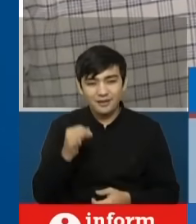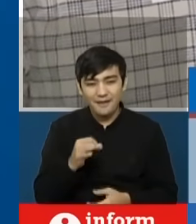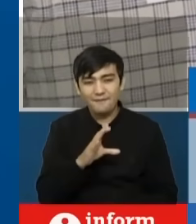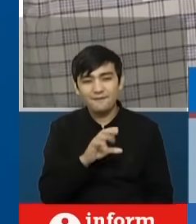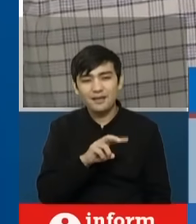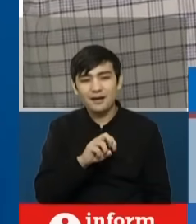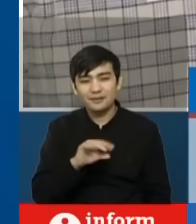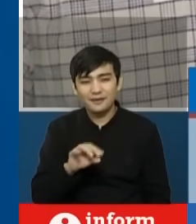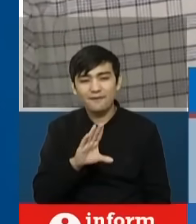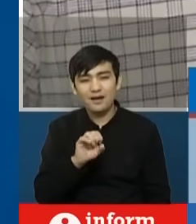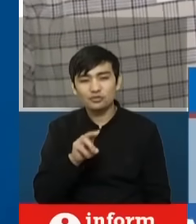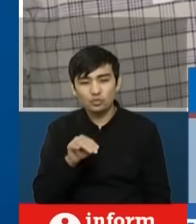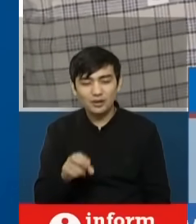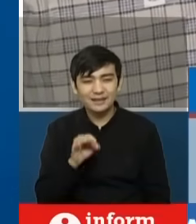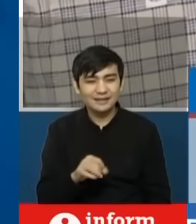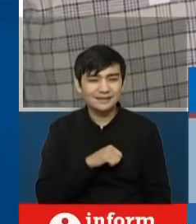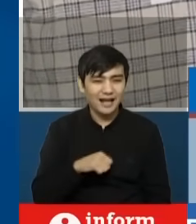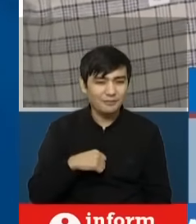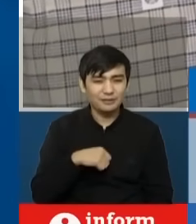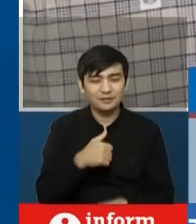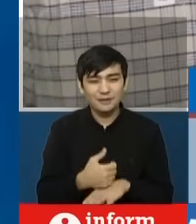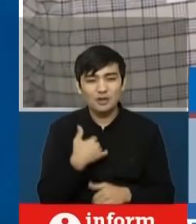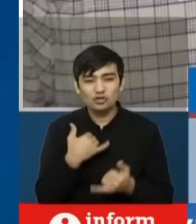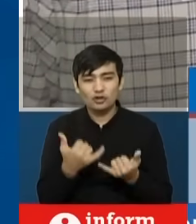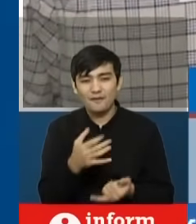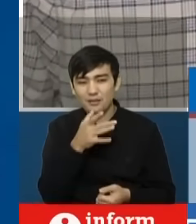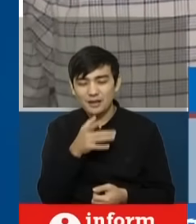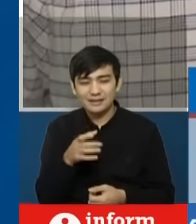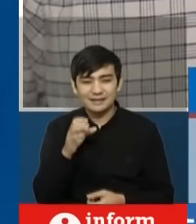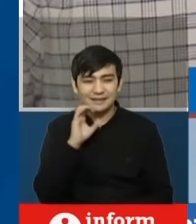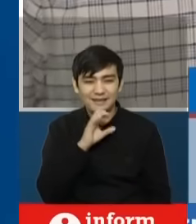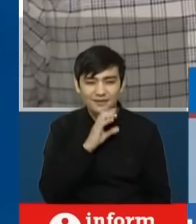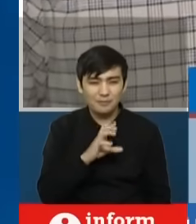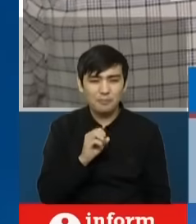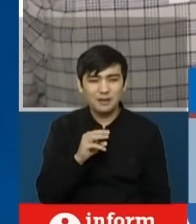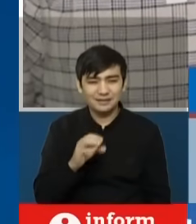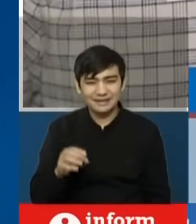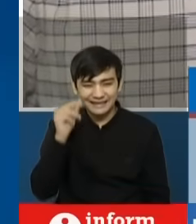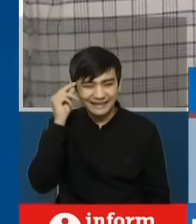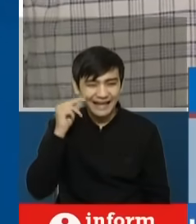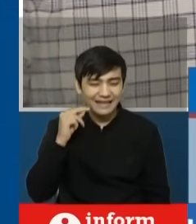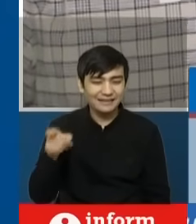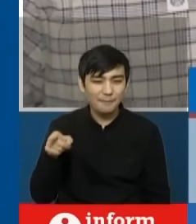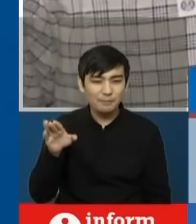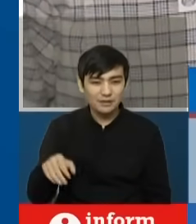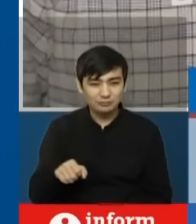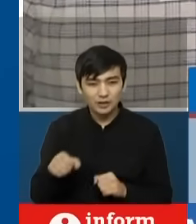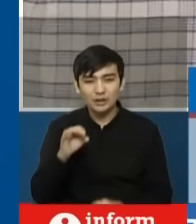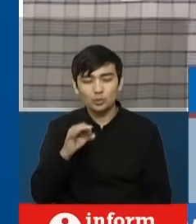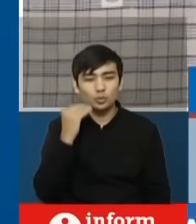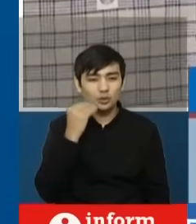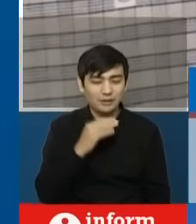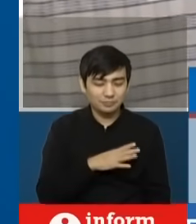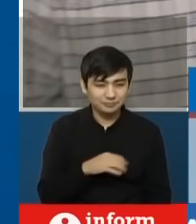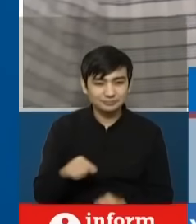Владивостокта және ең негізгі осы өзіміздің қазіргі солтүстік батыс Қытайда және де Түркияда